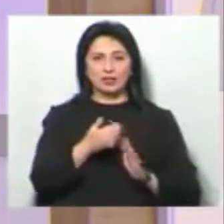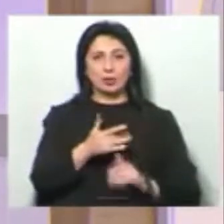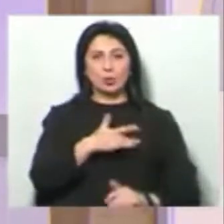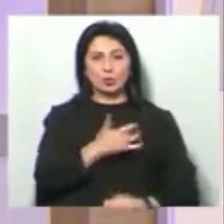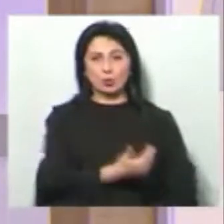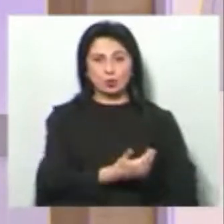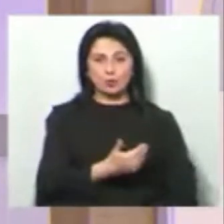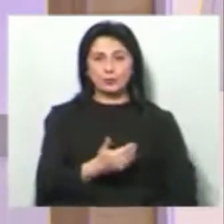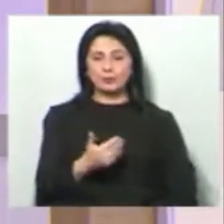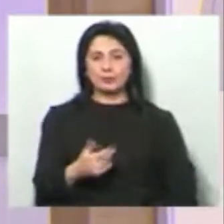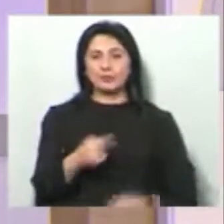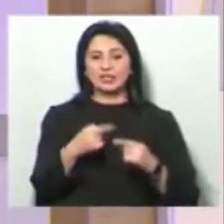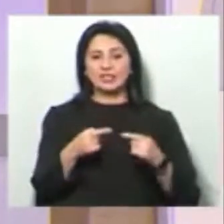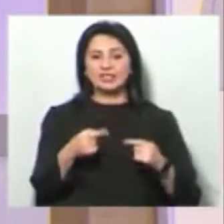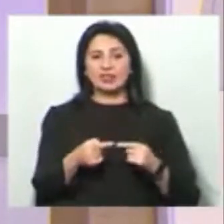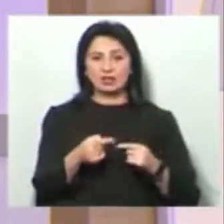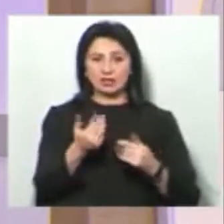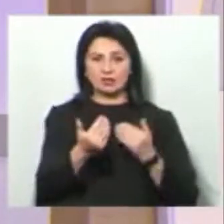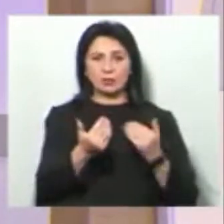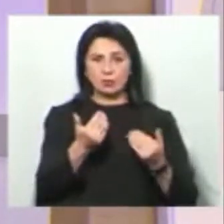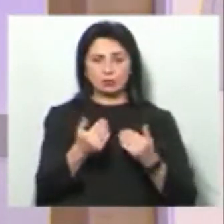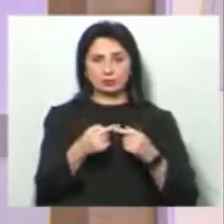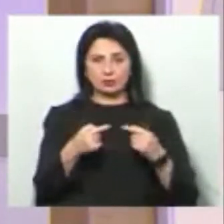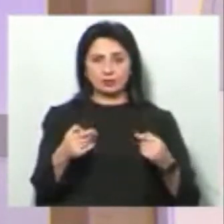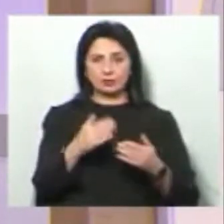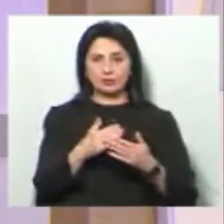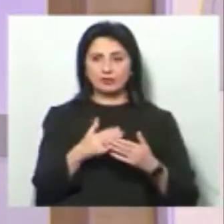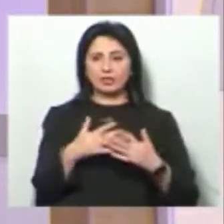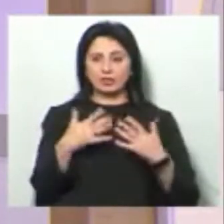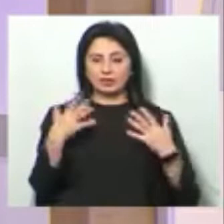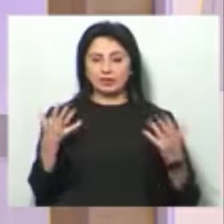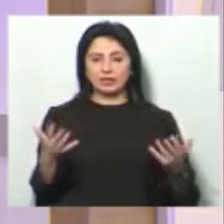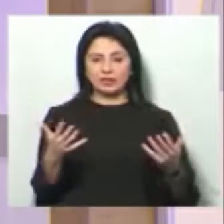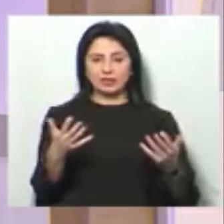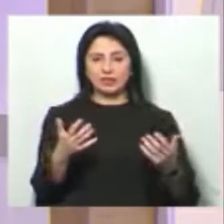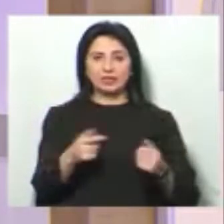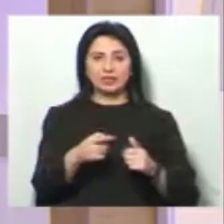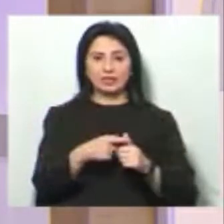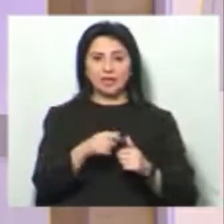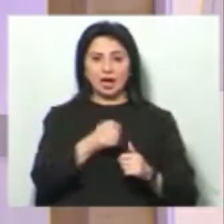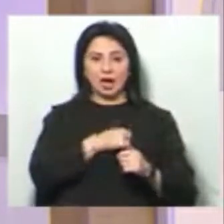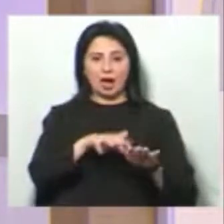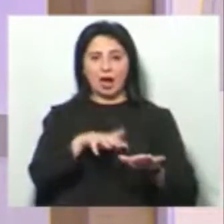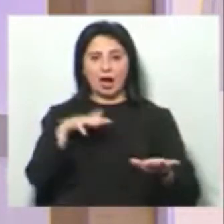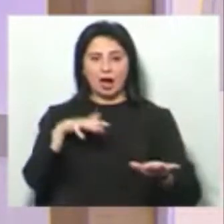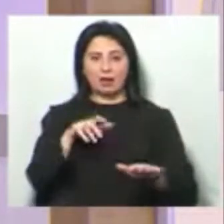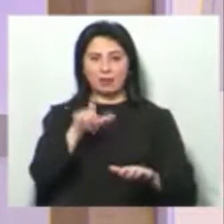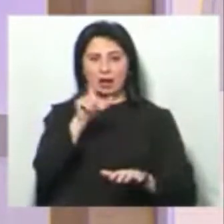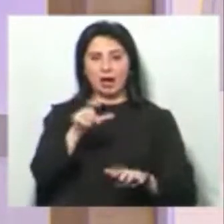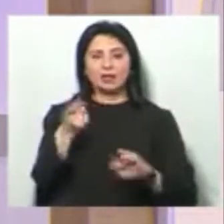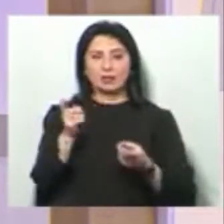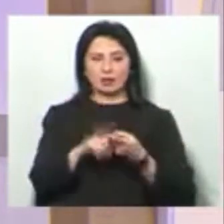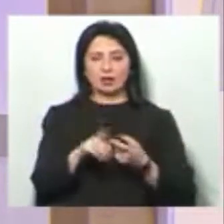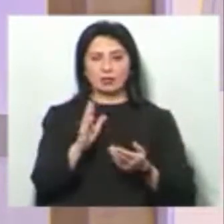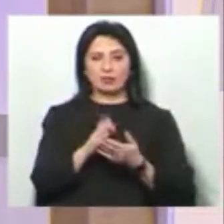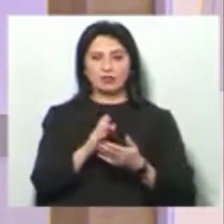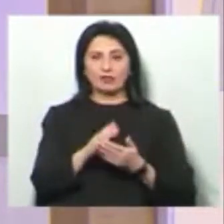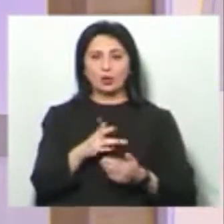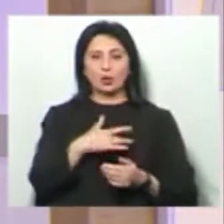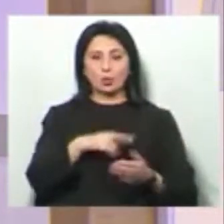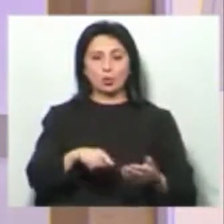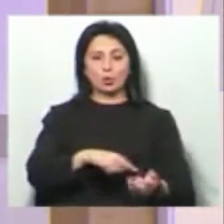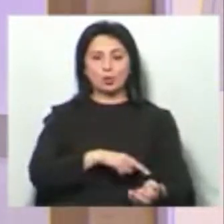სხვადასხვა ჭრილში, ძალიან დიდია არმია ადამიანების, ვისაც ეს თემა ეხება. რადგან გულს